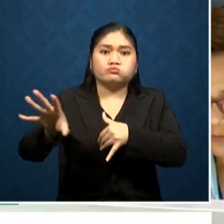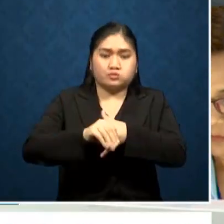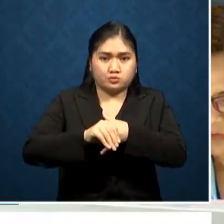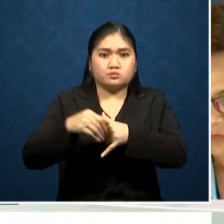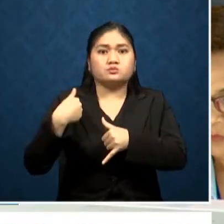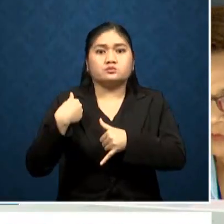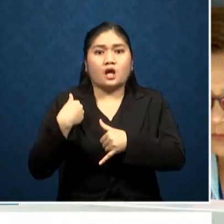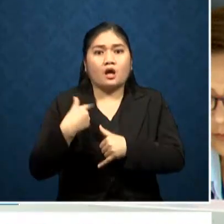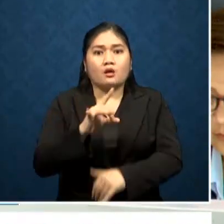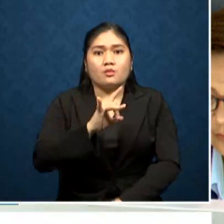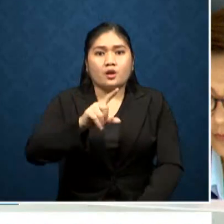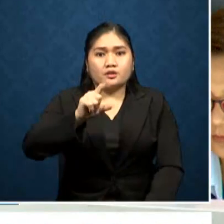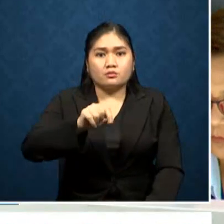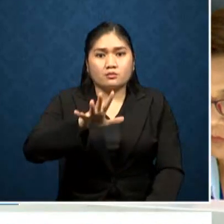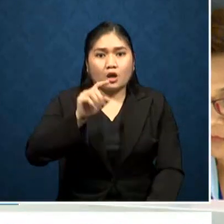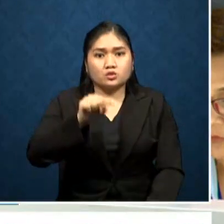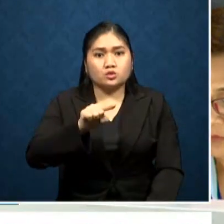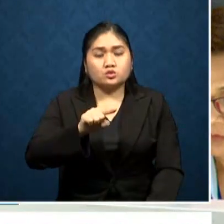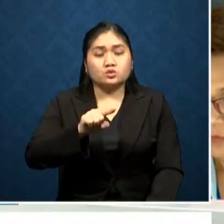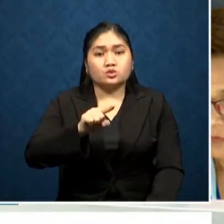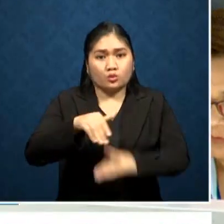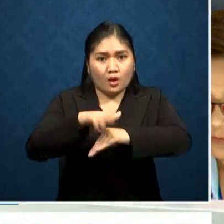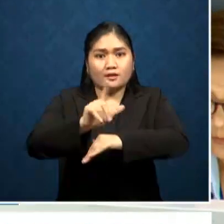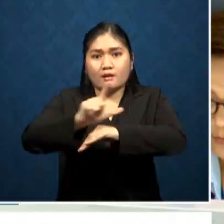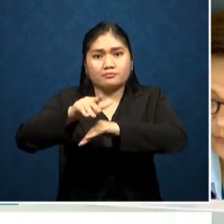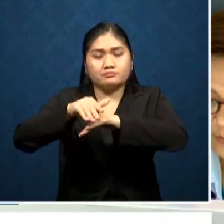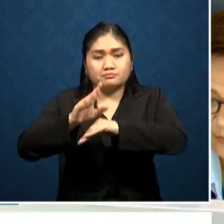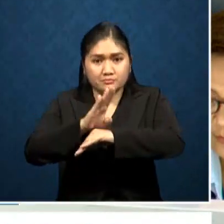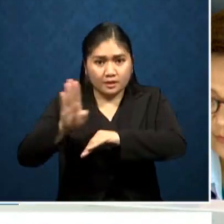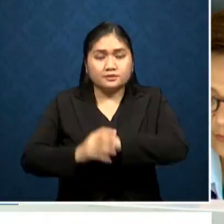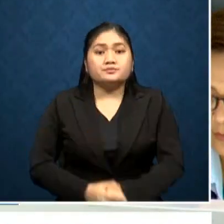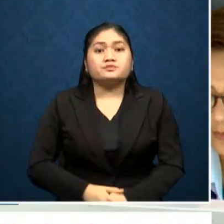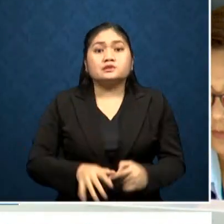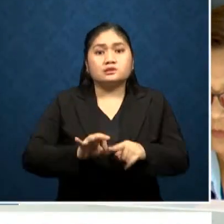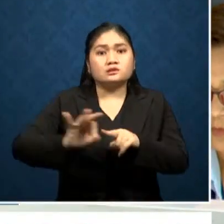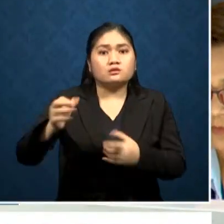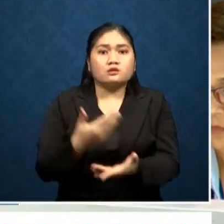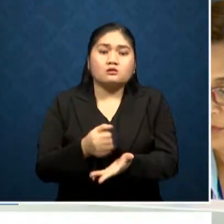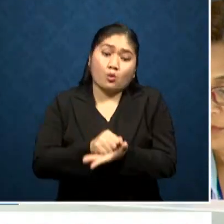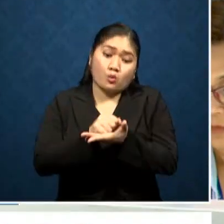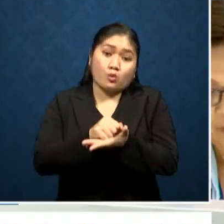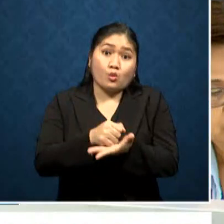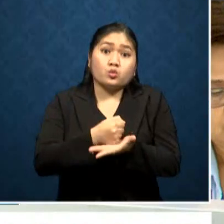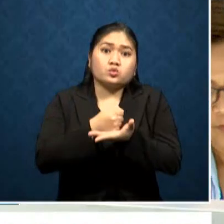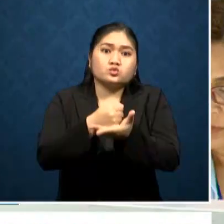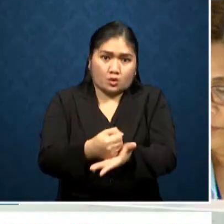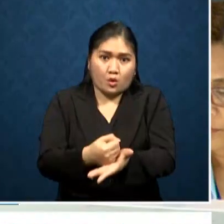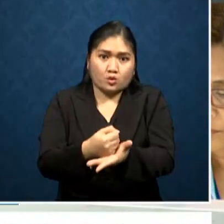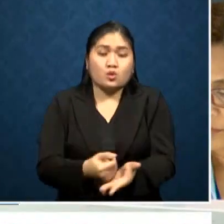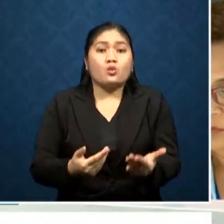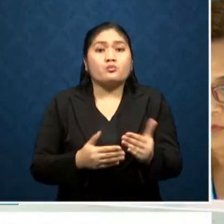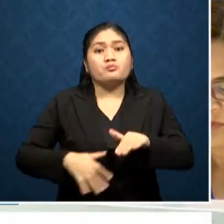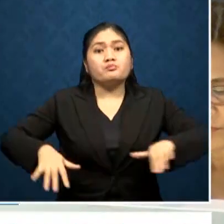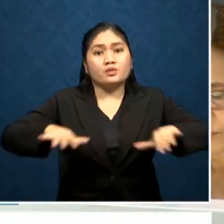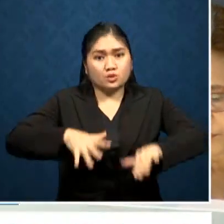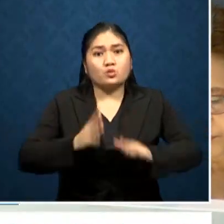125 milhões 201รายการที่ 9 เงินช่วยเหลอเบ้ต้น ผู้รบบิการและผู้ให้